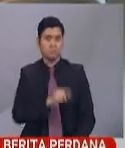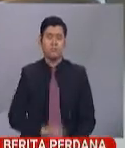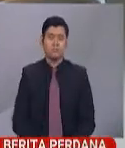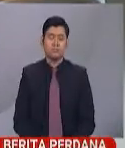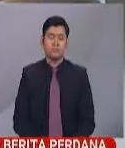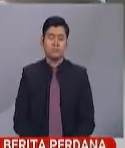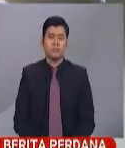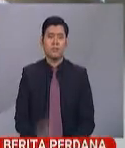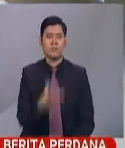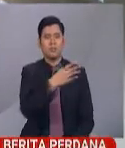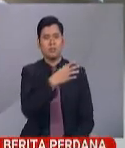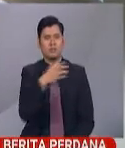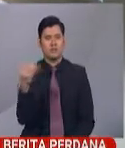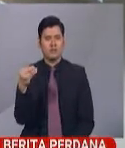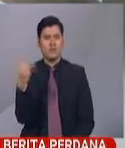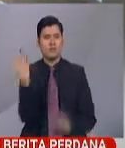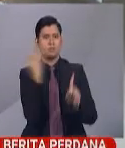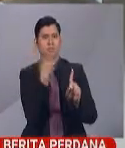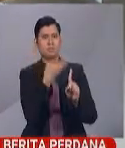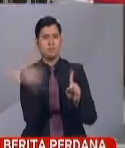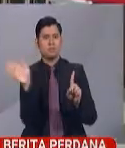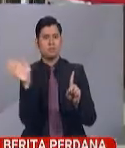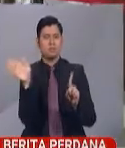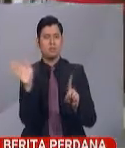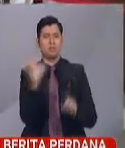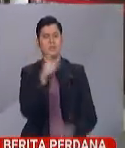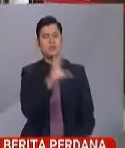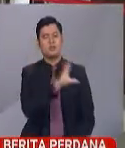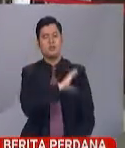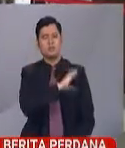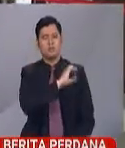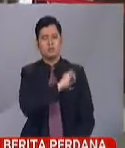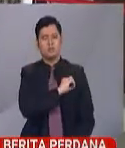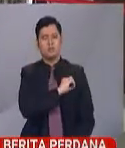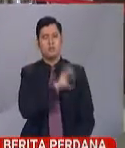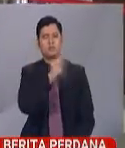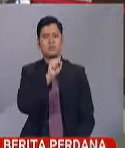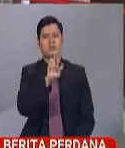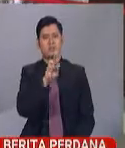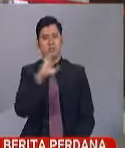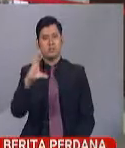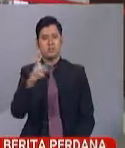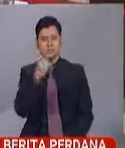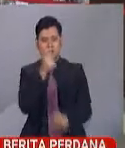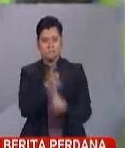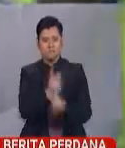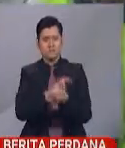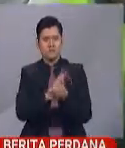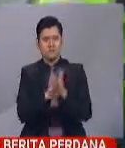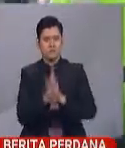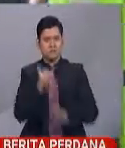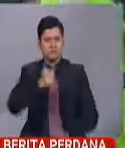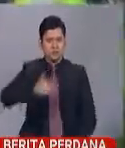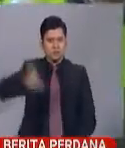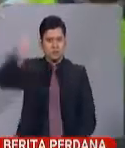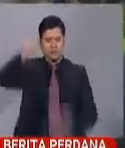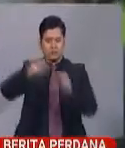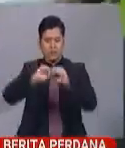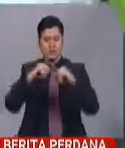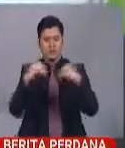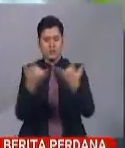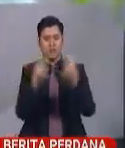biarpun disingkir sebagai ksaih nih Faisal tetap getol sebagai pengarah syari'at dan boleh